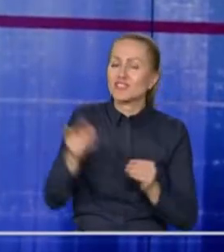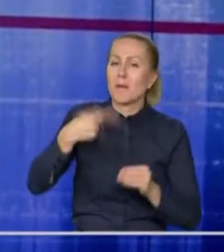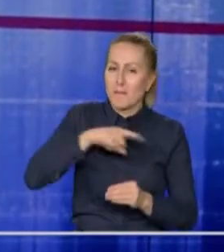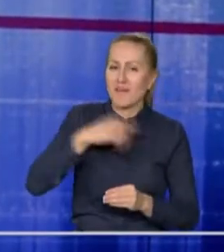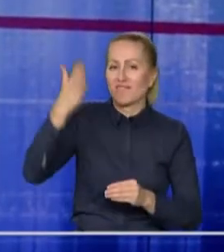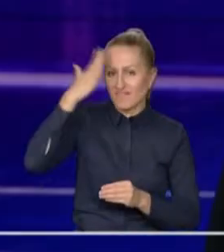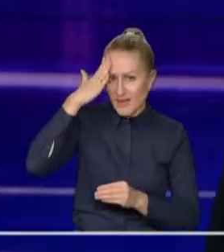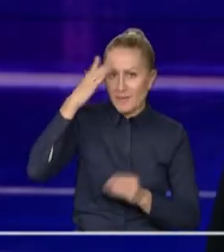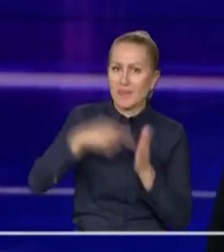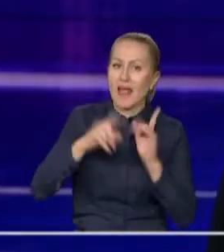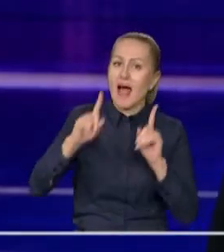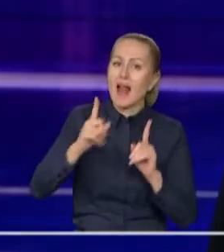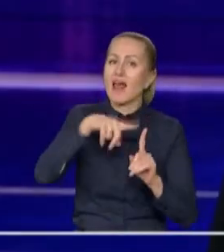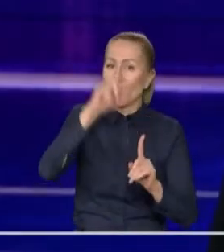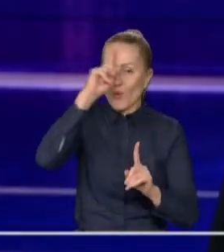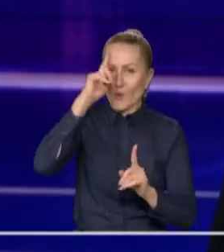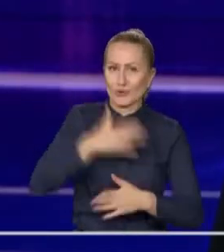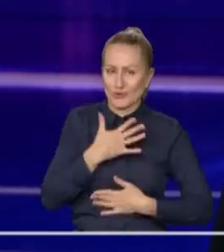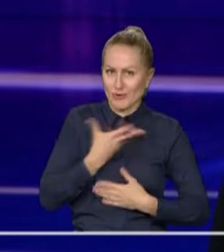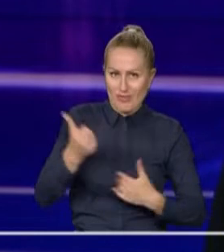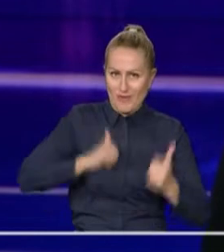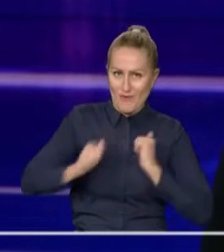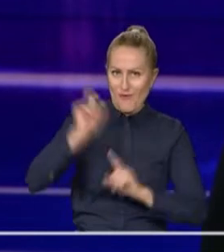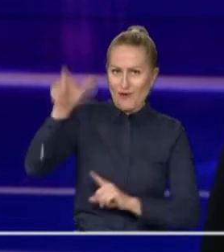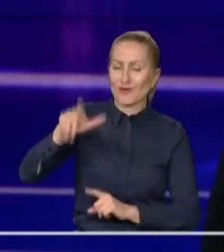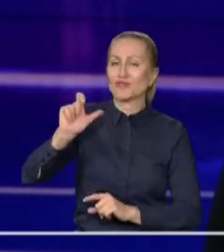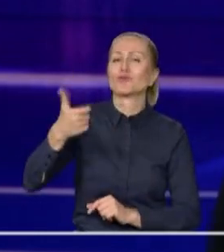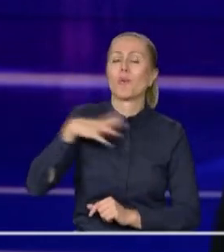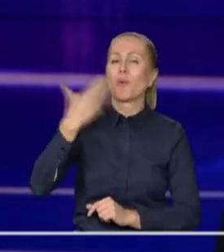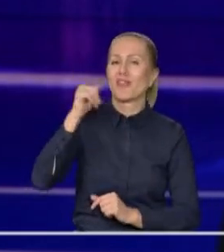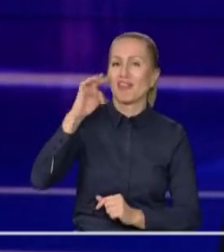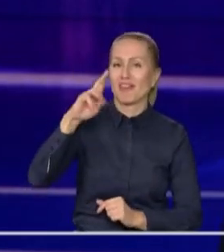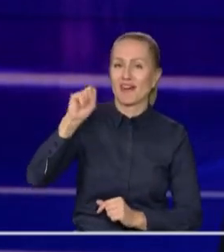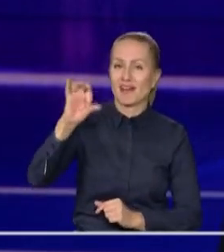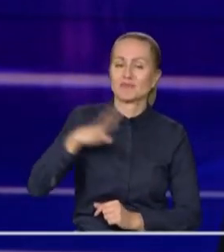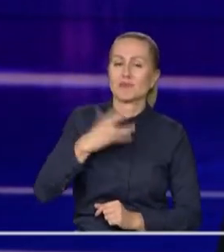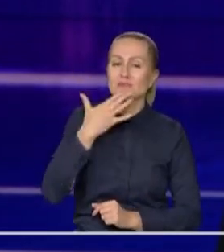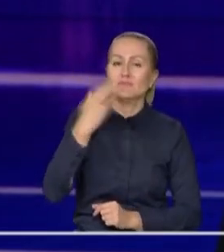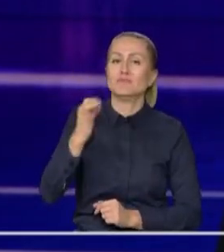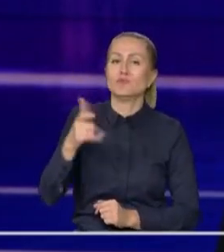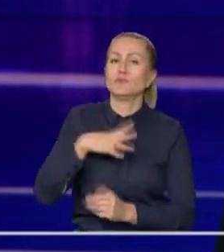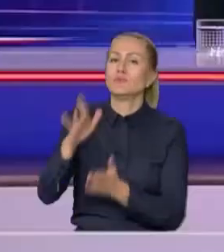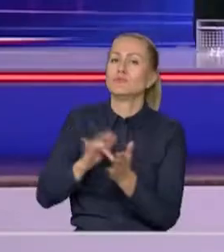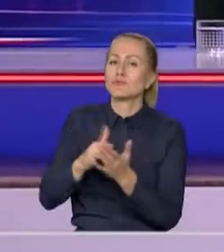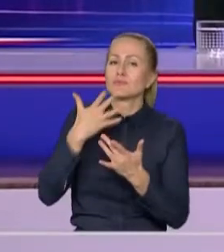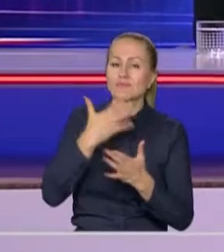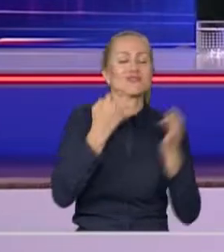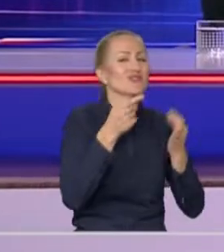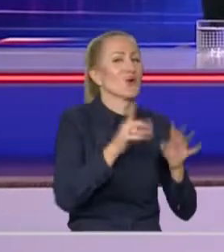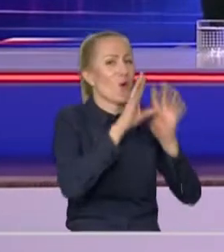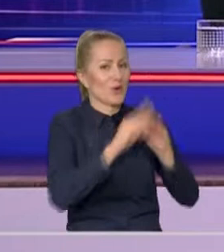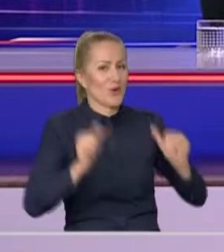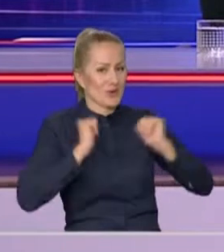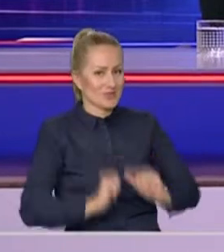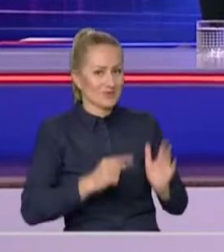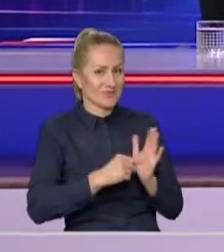wszyscy jesteśmy o tym przekonani. Tyle tylko, że zaniepokoiły wszystkich słowa Sławomira Nitrasa. I to, co dzisiaj powiedział Donald Tusk, wydaje się bardziej naturalne. No